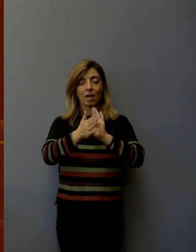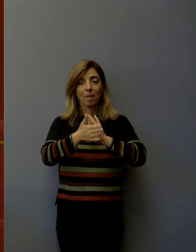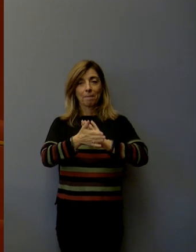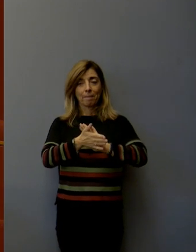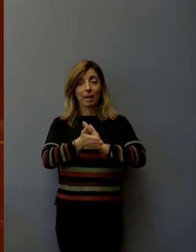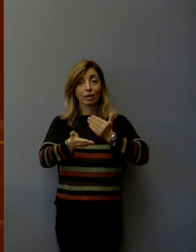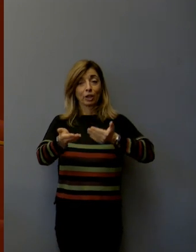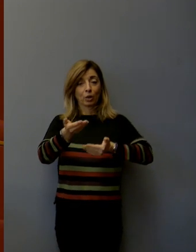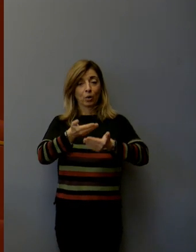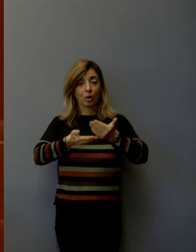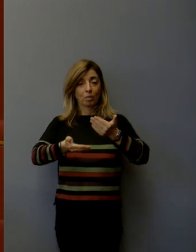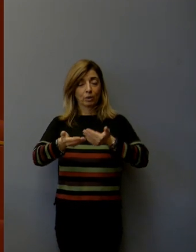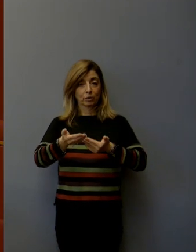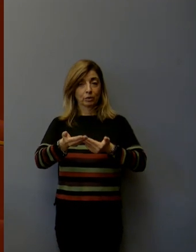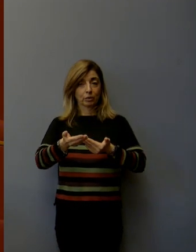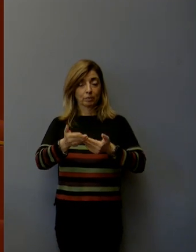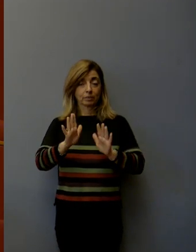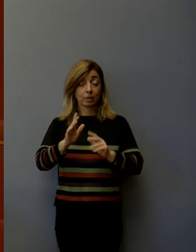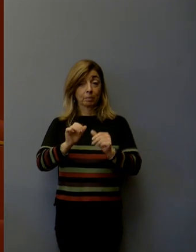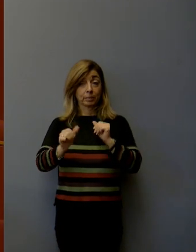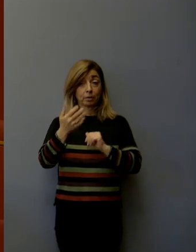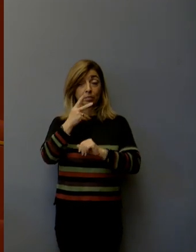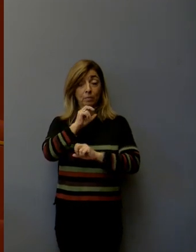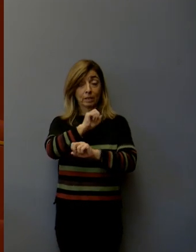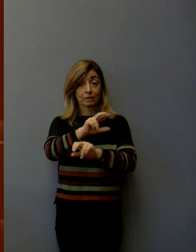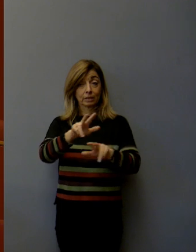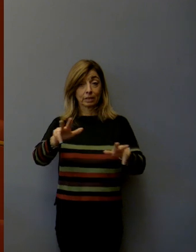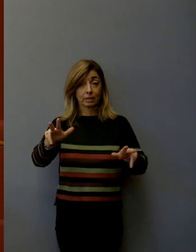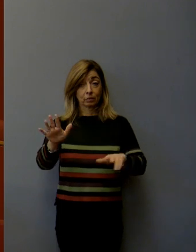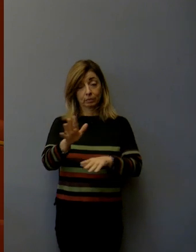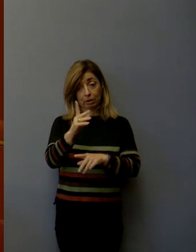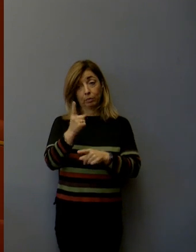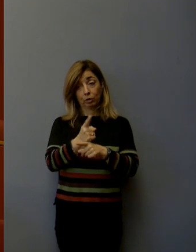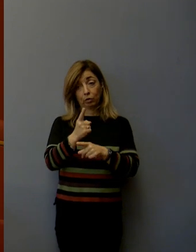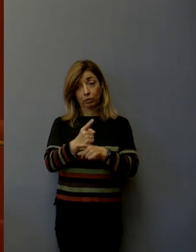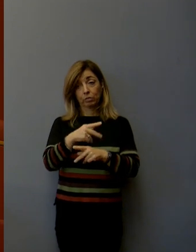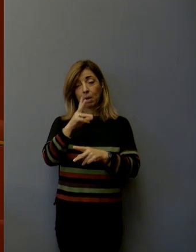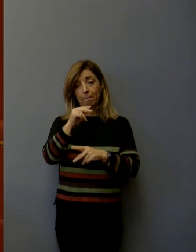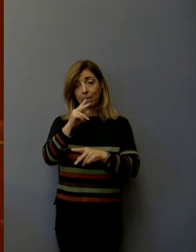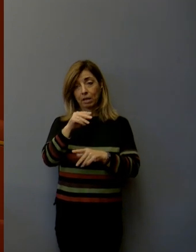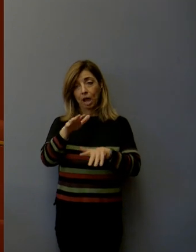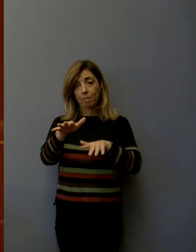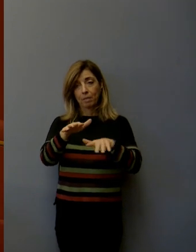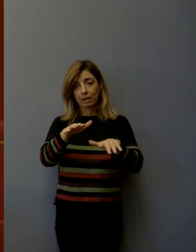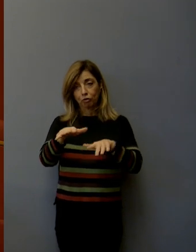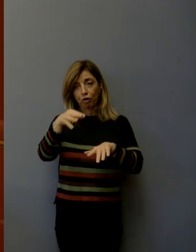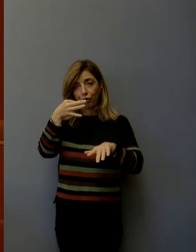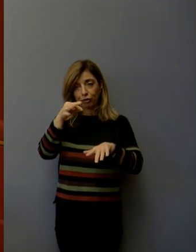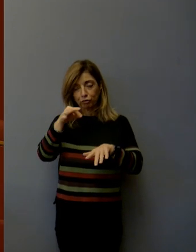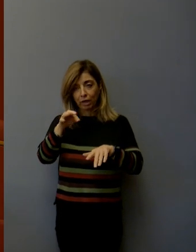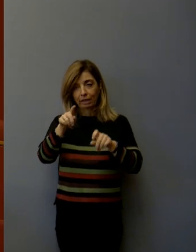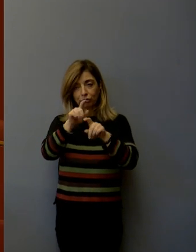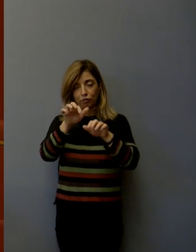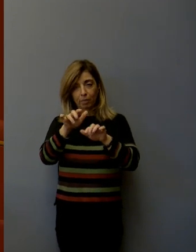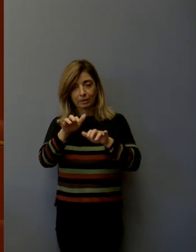una segnalazione mi sembra doverosa visto che parliamo di efficienza dell'amministrazione di informatizzazione se